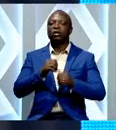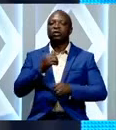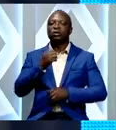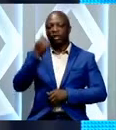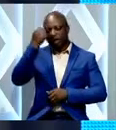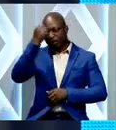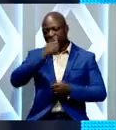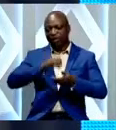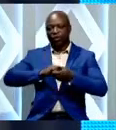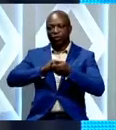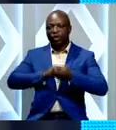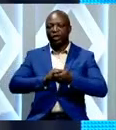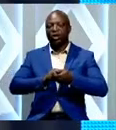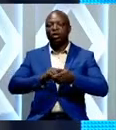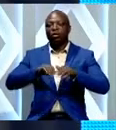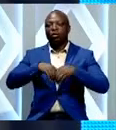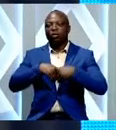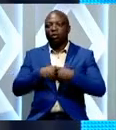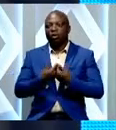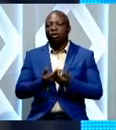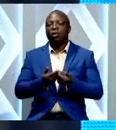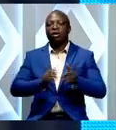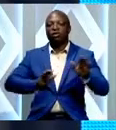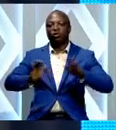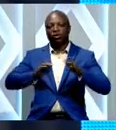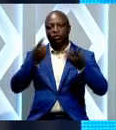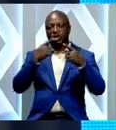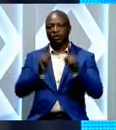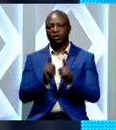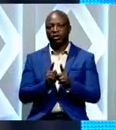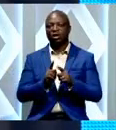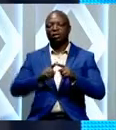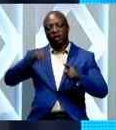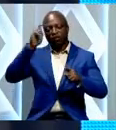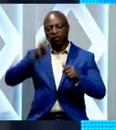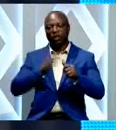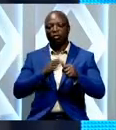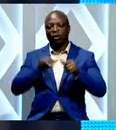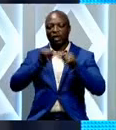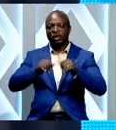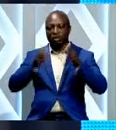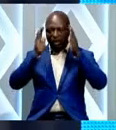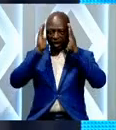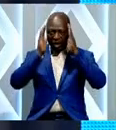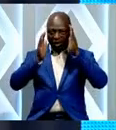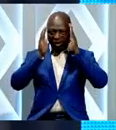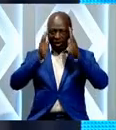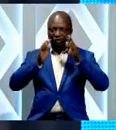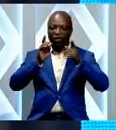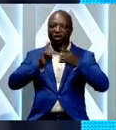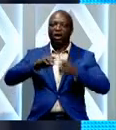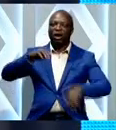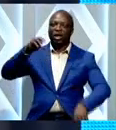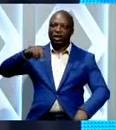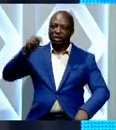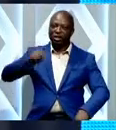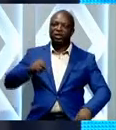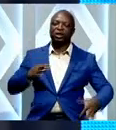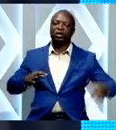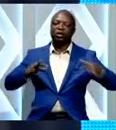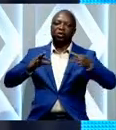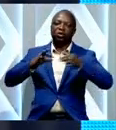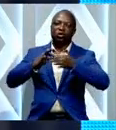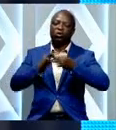unie aux commandes de sa destinée. Mais il faudra aussi rester attentif à la nécessité de nouer des